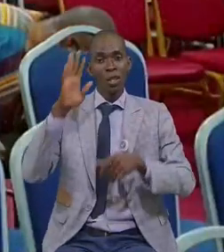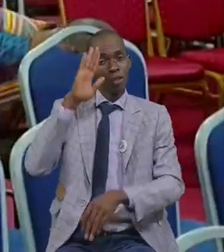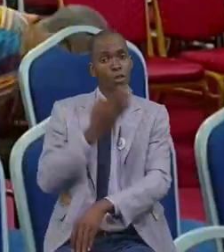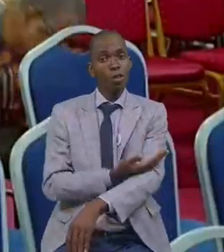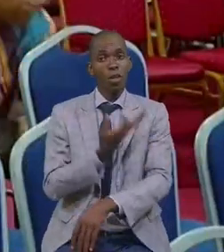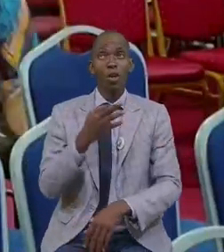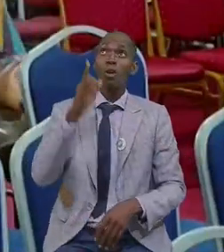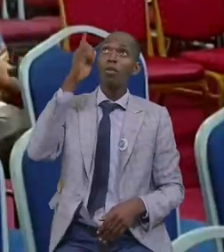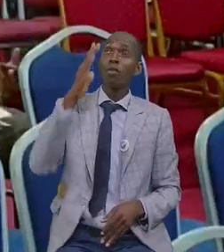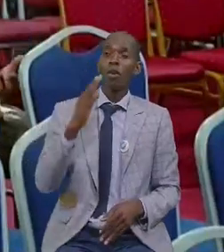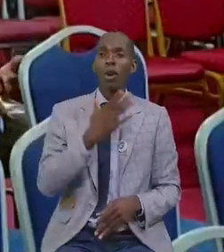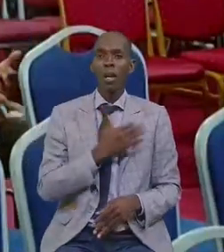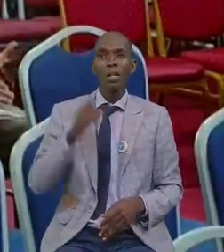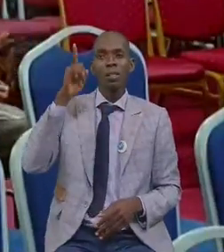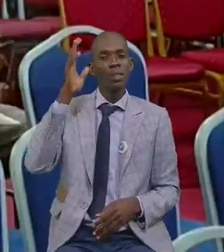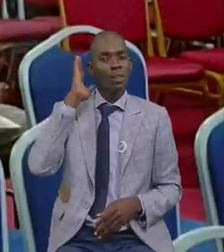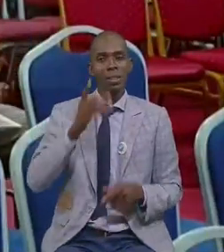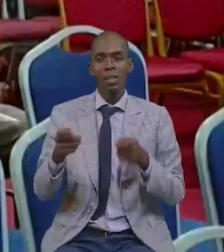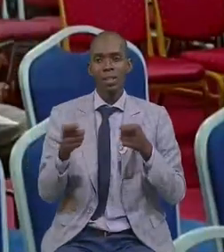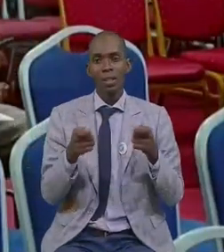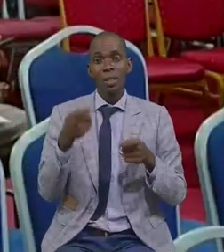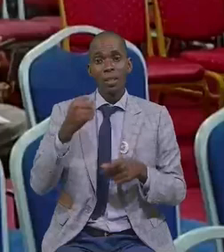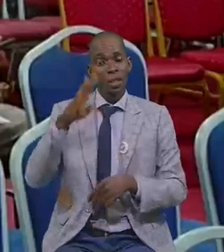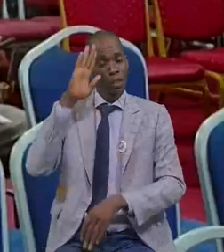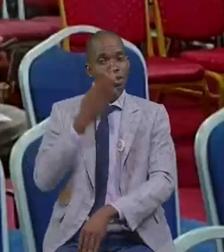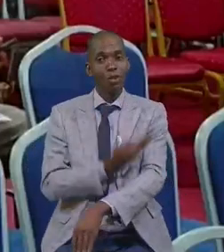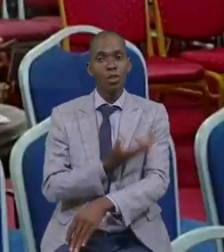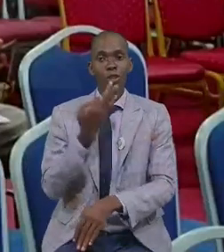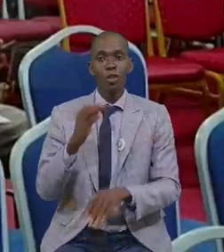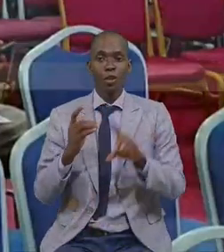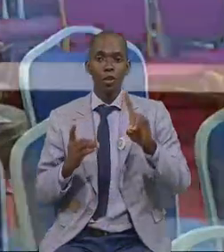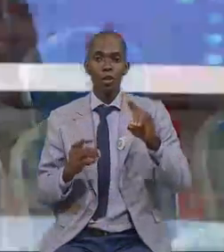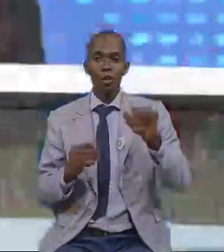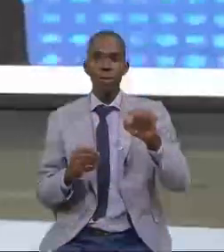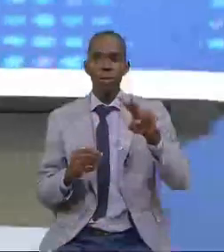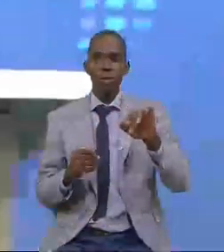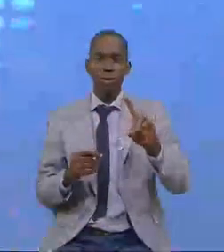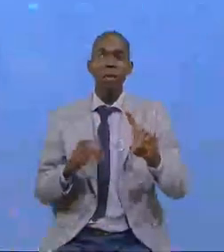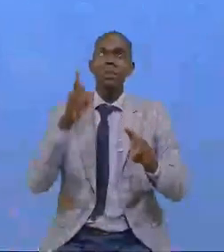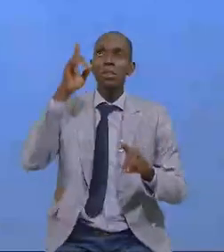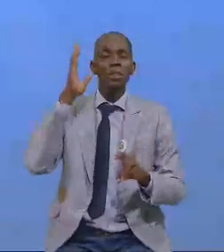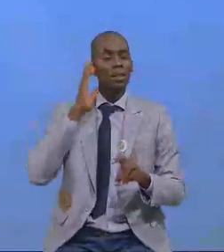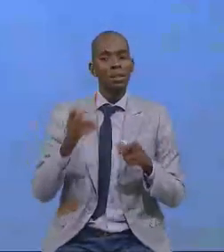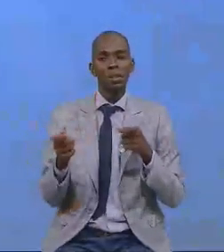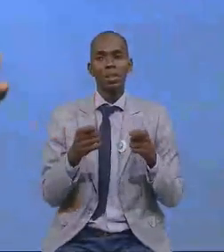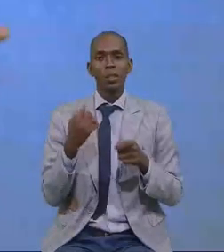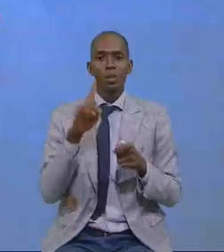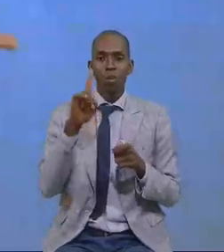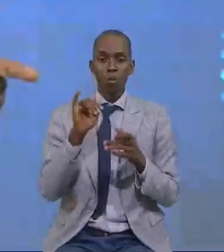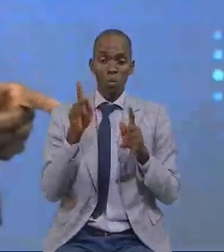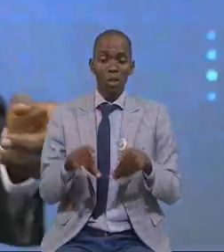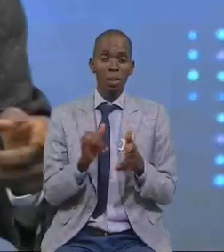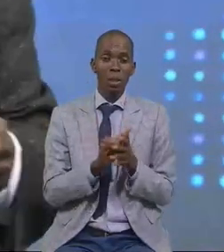Dieu, il régnera. Le fils de David régnera. Celui qui est allé à la